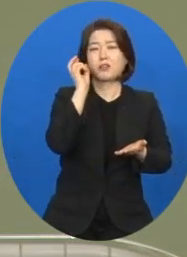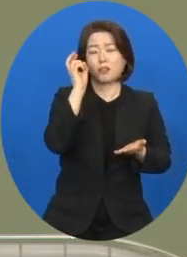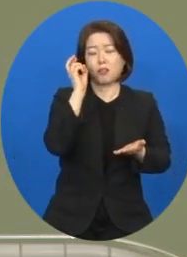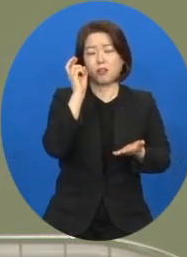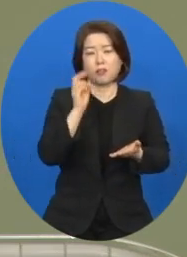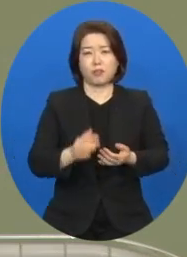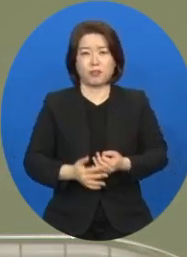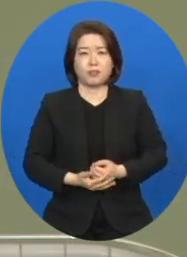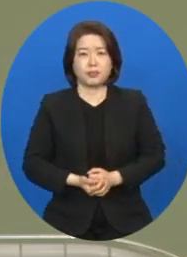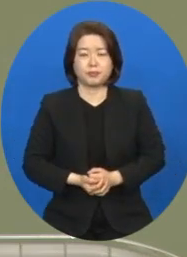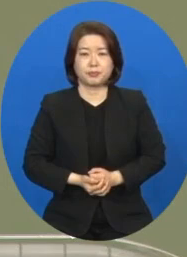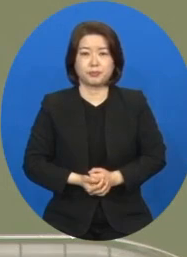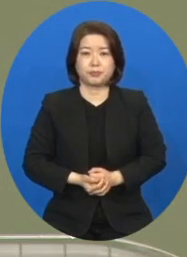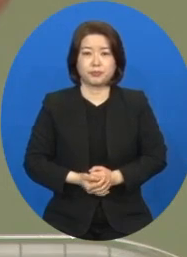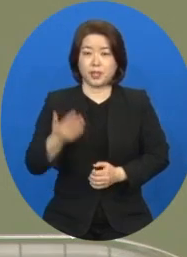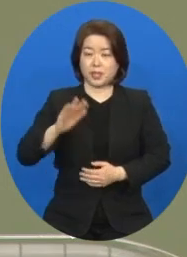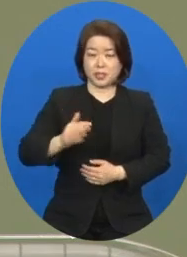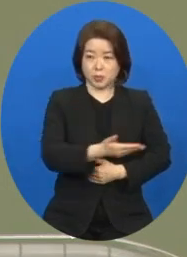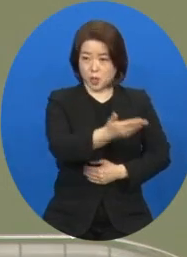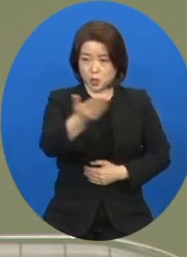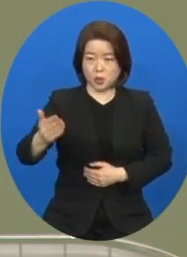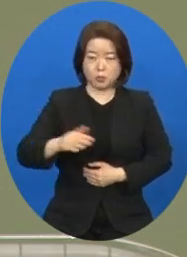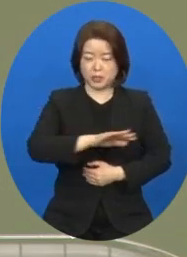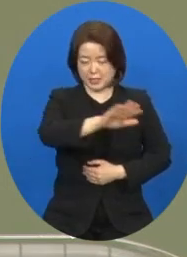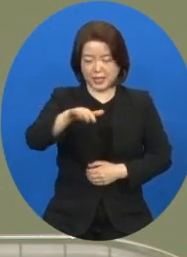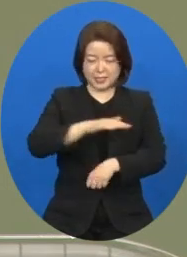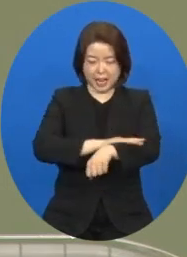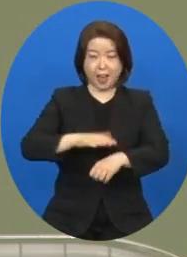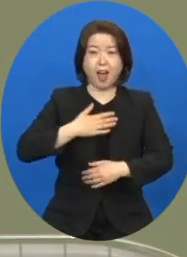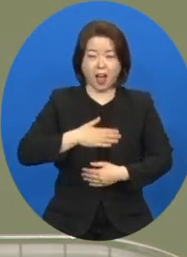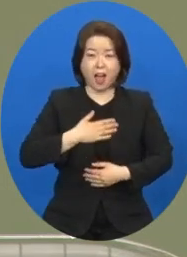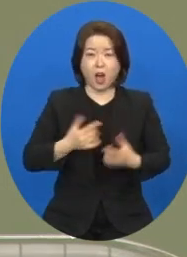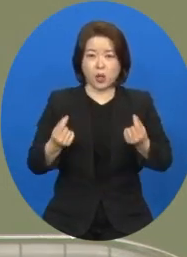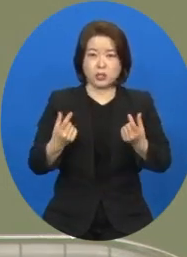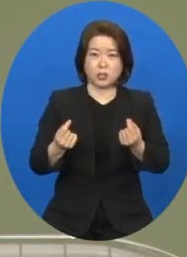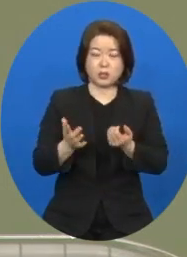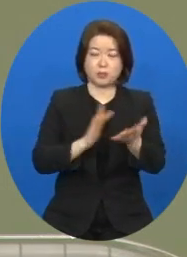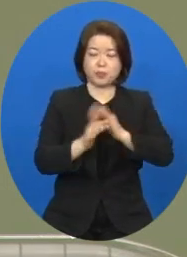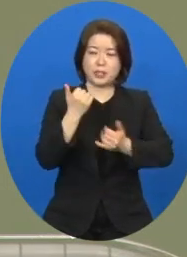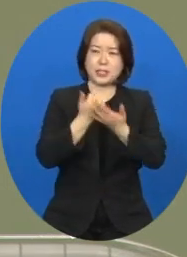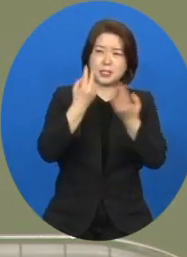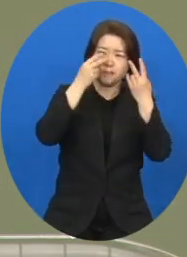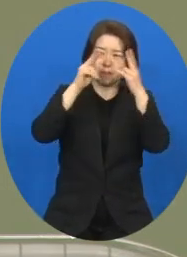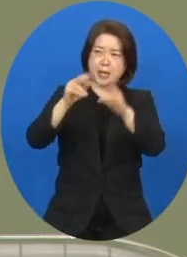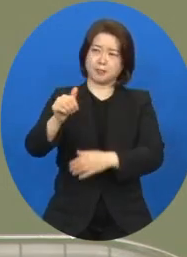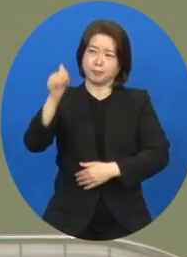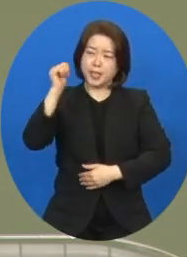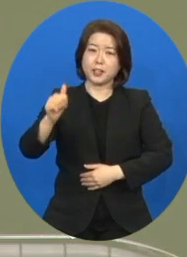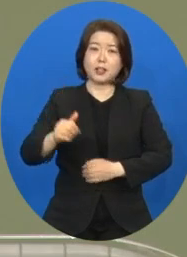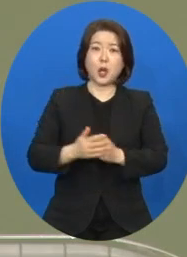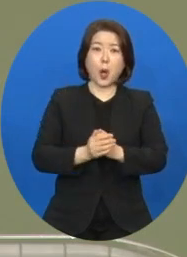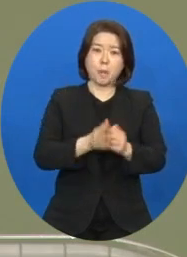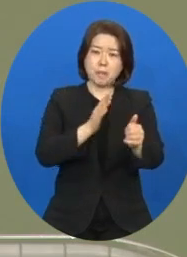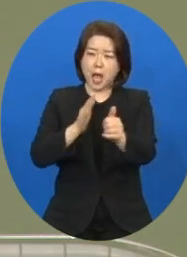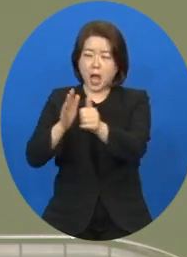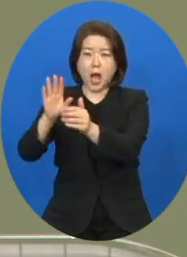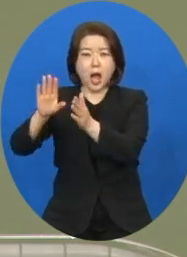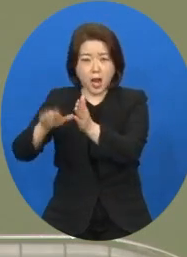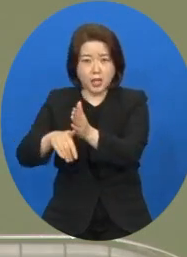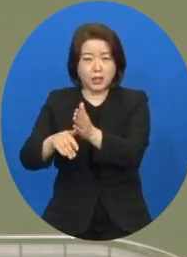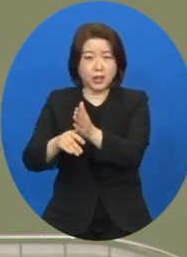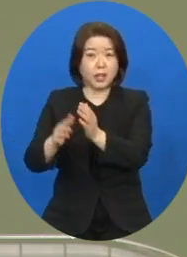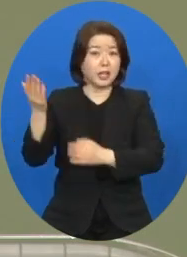같아요. 근데 여러분들도 이미 다 잘 알다시피 예수님을 바라보자고 했던 것은 형편이